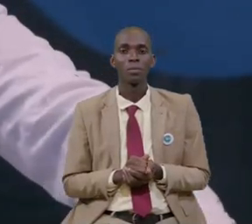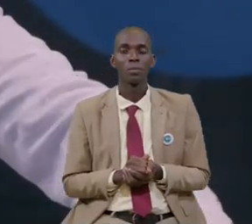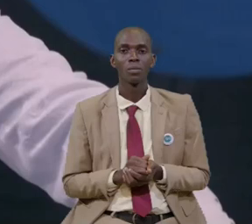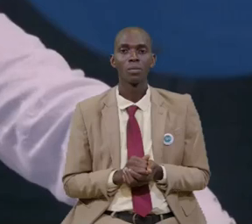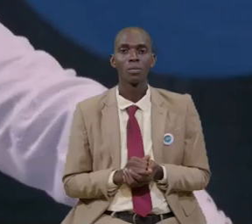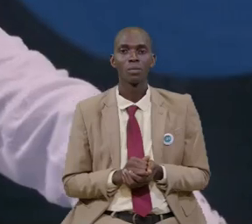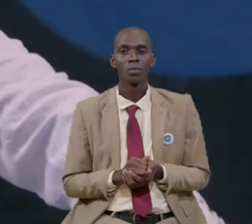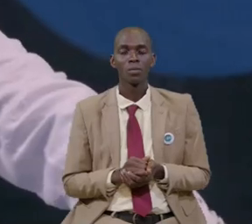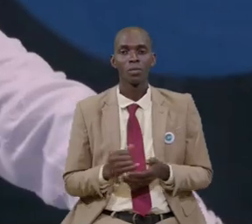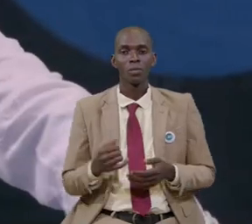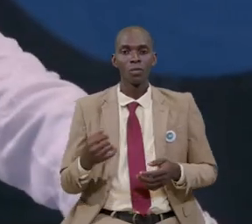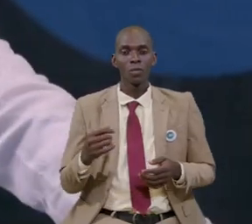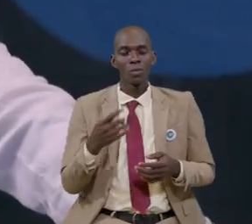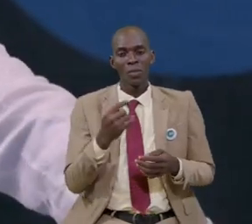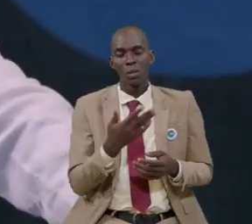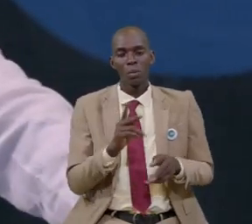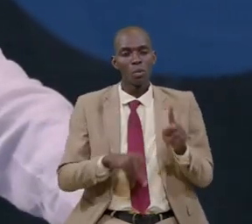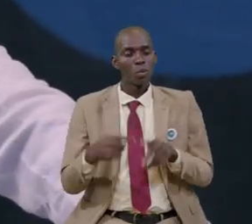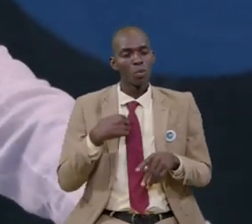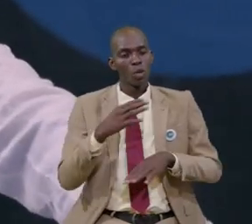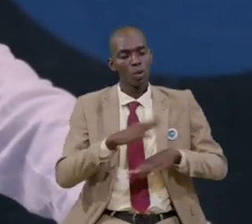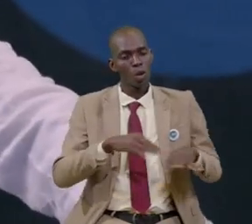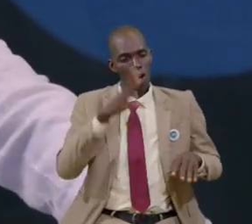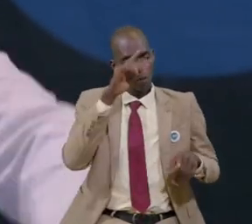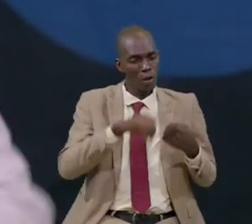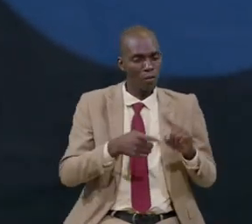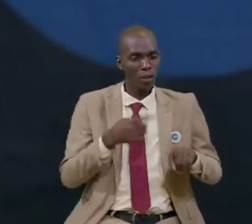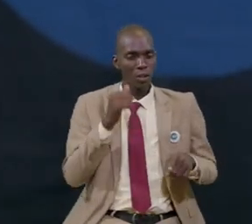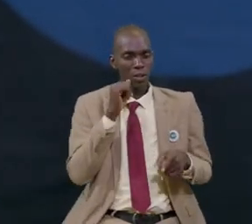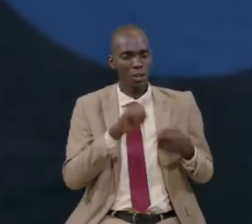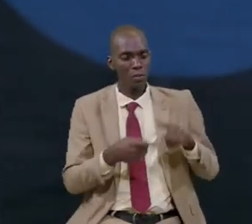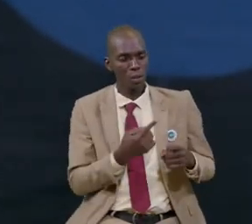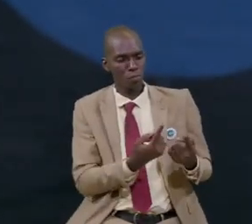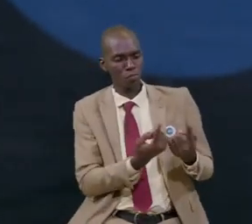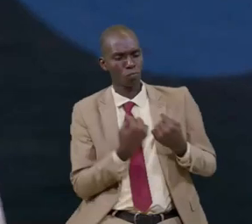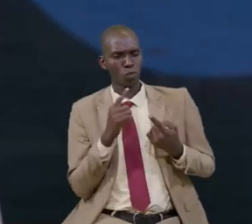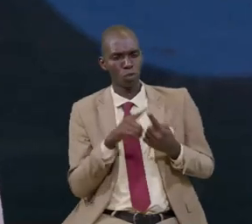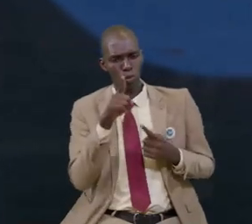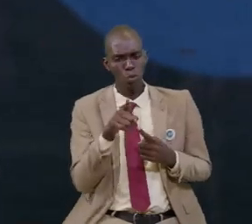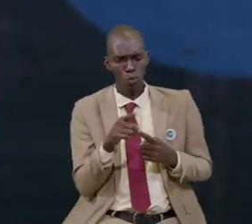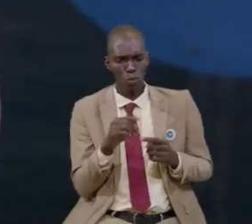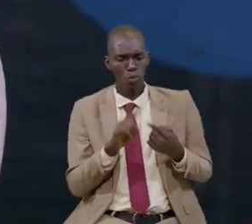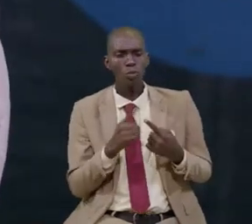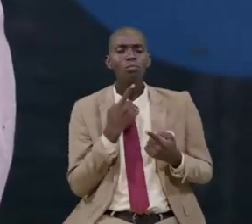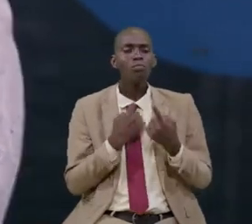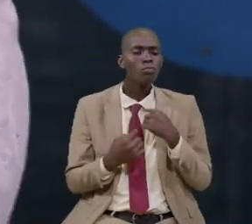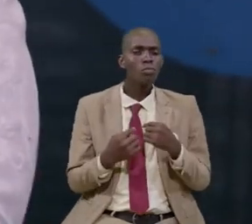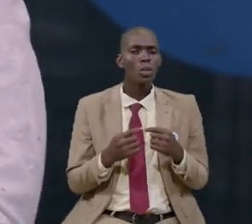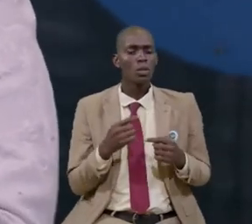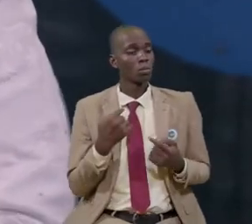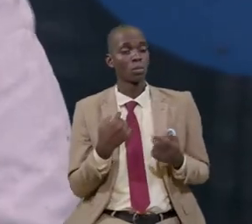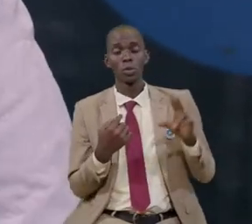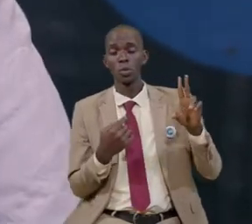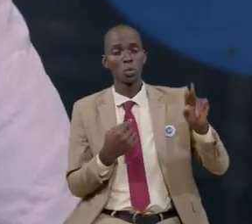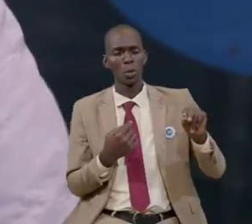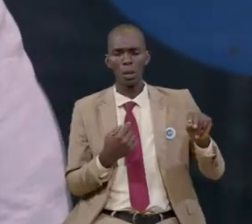L'ancien ami là qu'on appelle copain et copine là, elle est venue, j'ai dit non, pensez-y. Ah, je ne savais pas que je pouvais